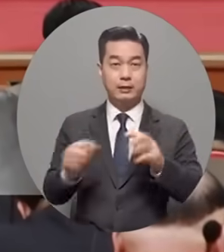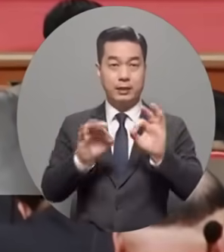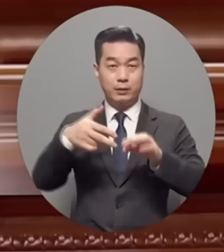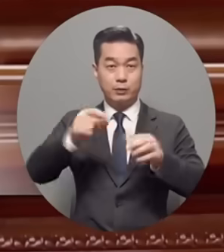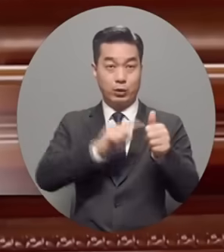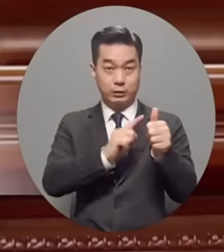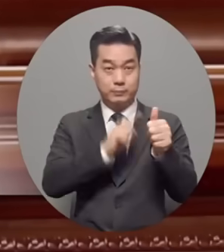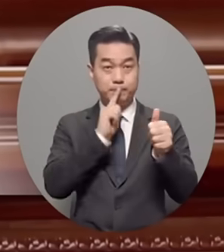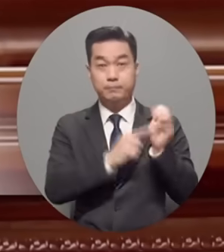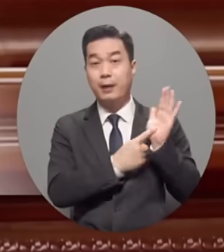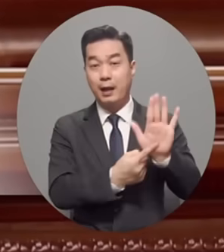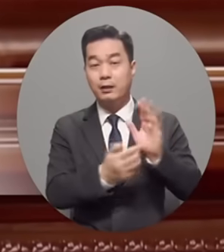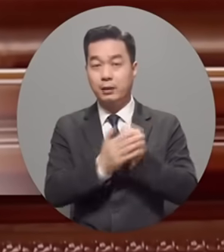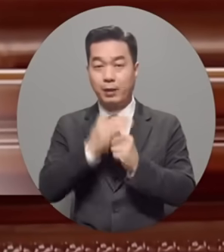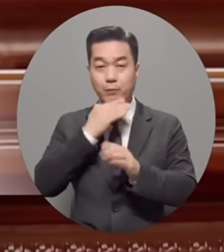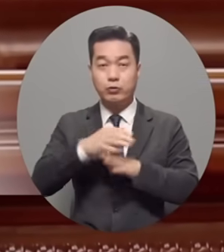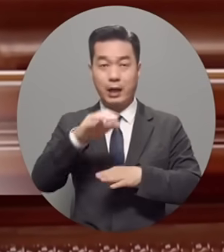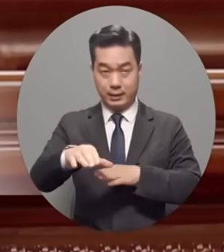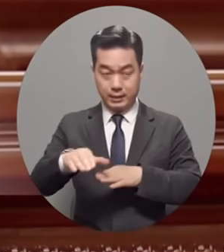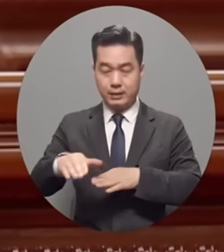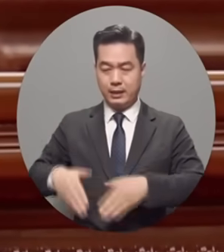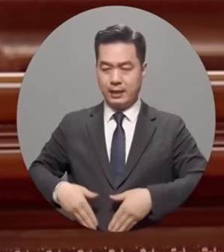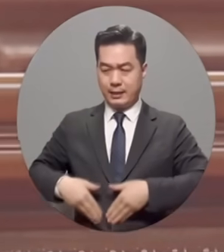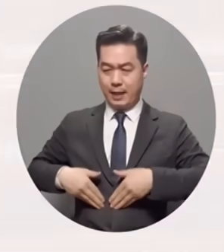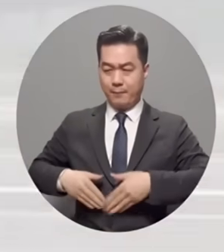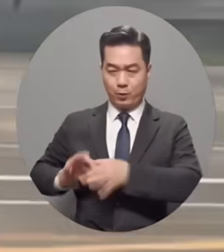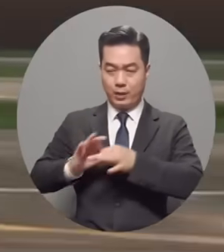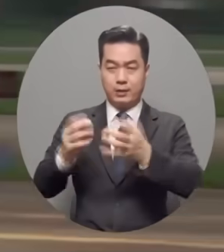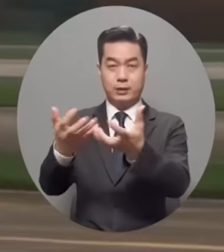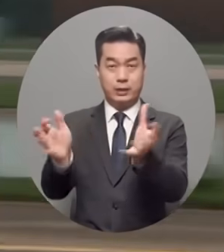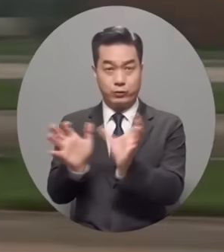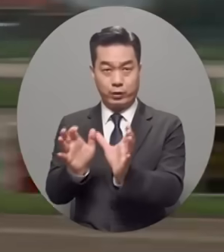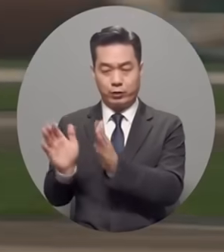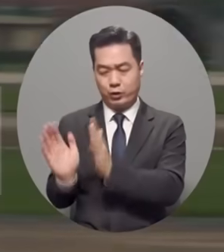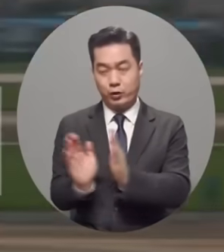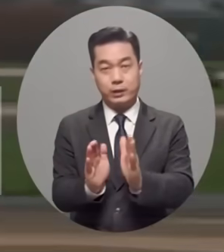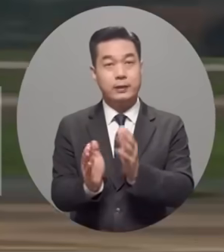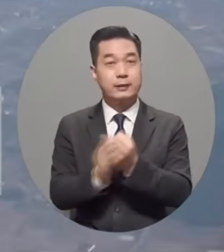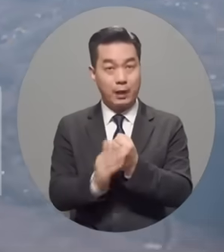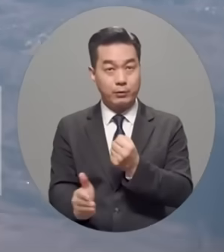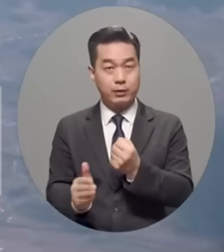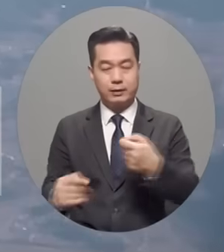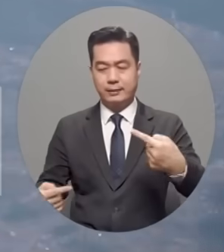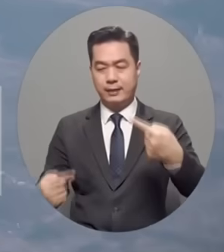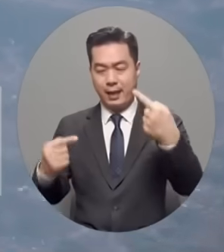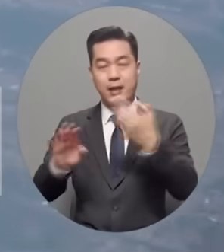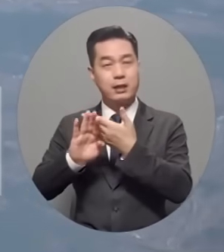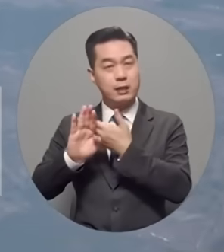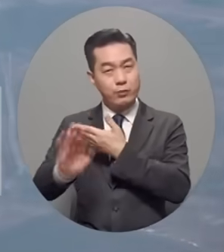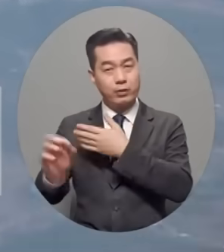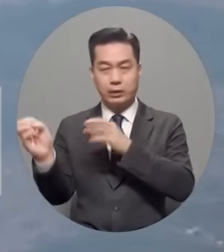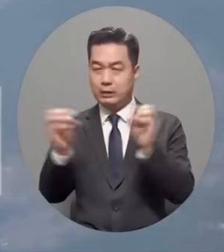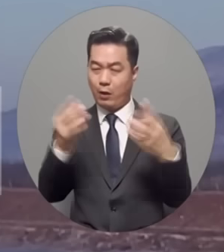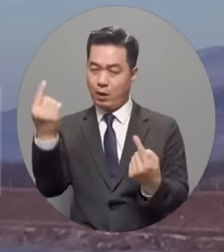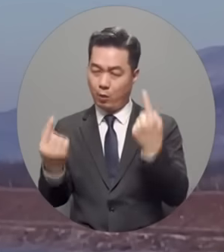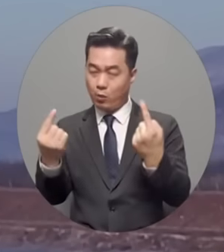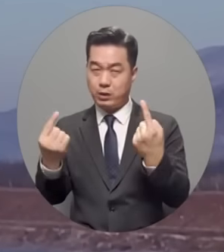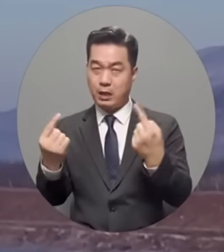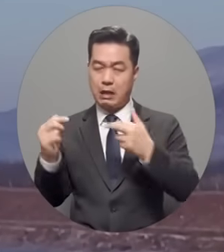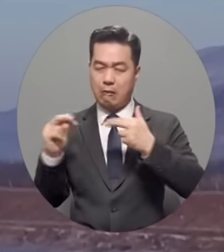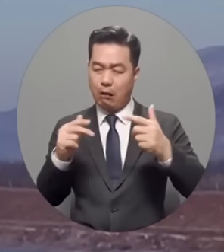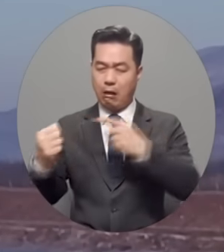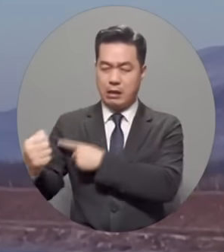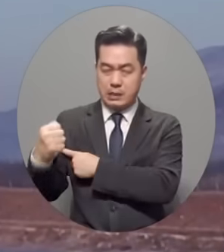따라 북한이 대남기구 정리에도 돌입하면서 새해에도 남북관계는 대화보단 힘에 따른 대결